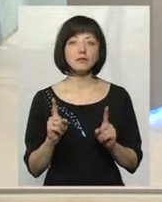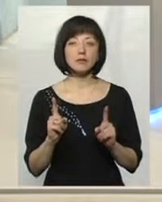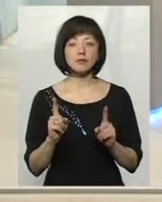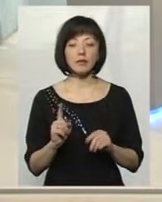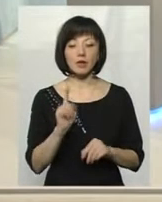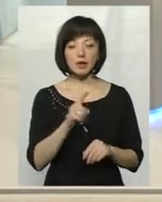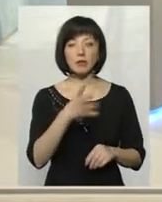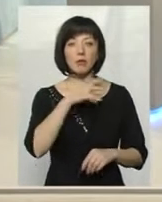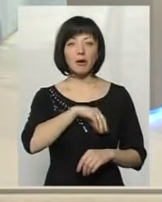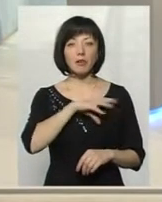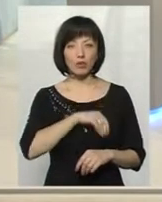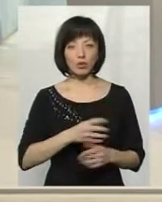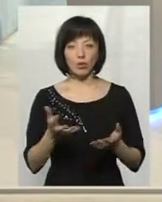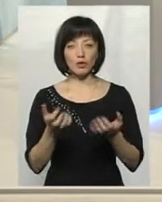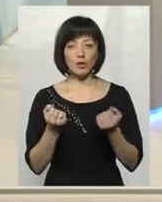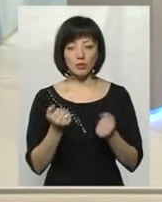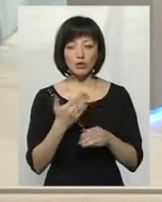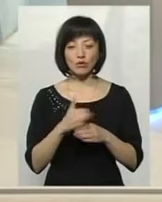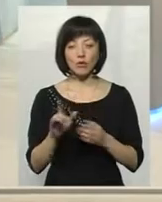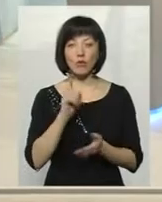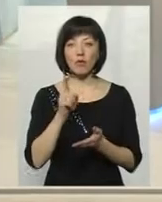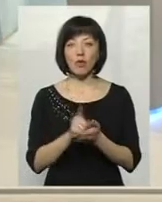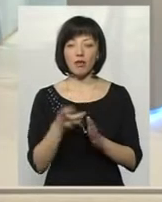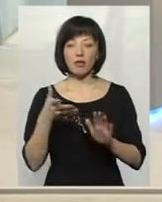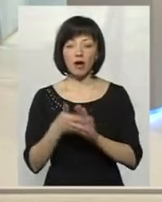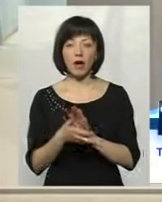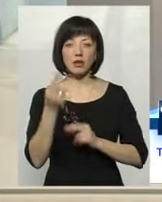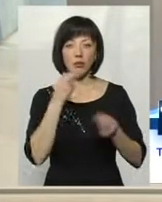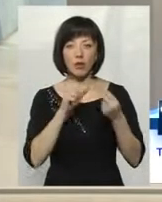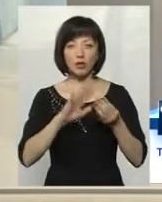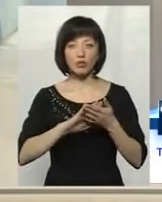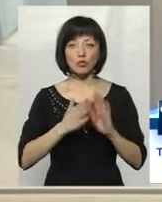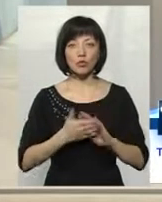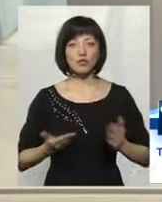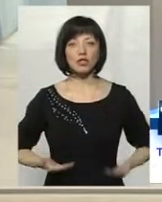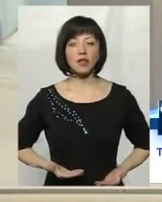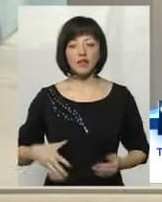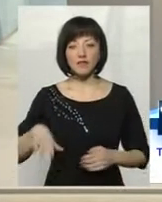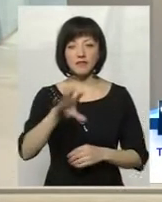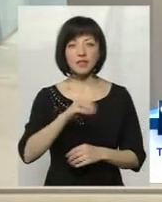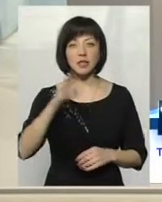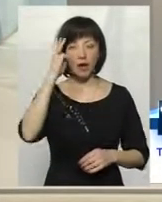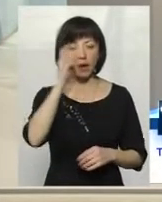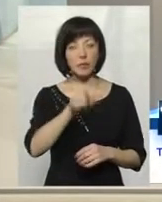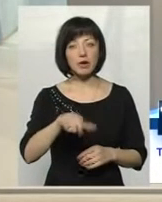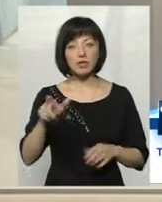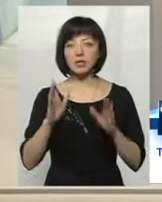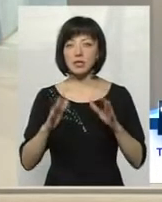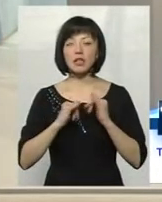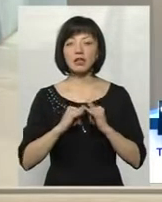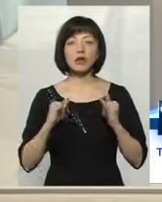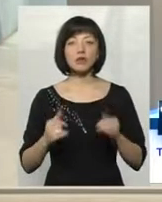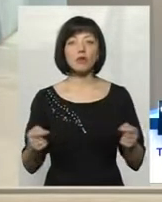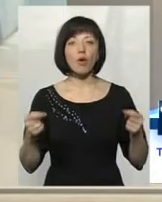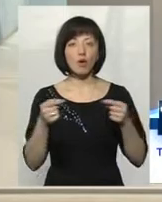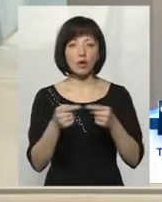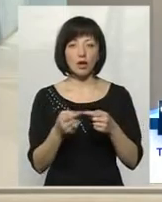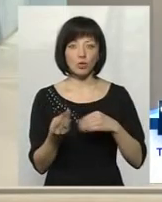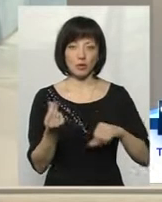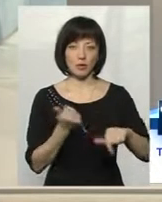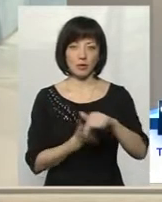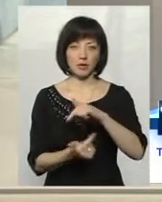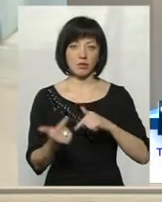ті прибутки, які вони отримують, частково мають йти на покращення умов життя всіх хмельничан, а не тільки на розвиток конкретного